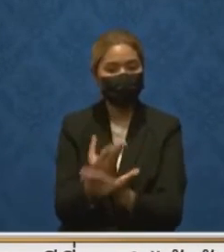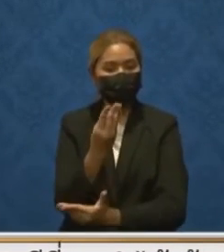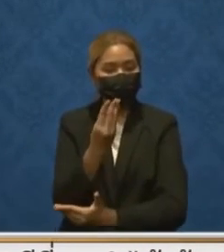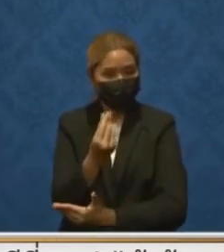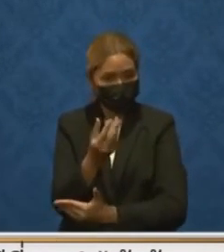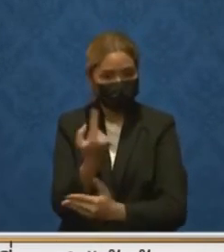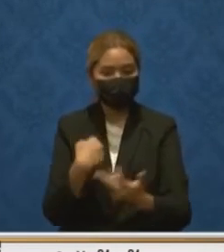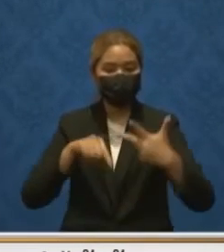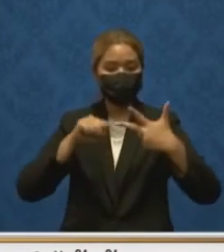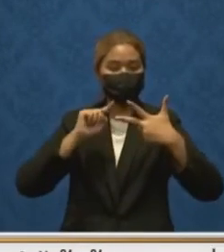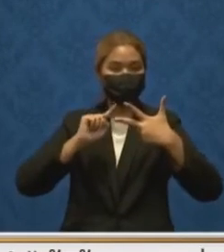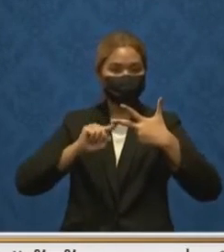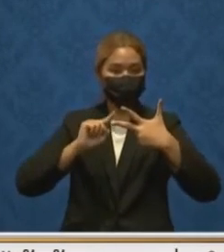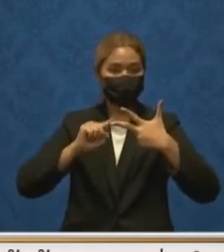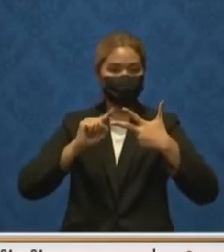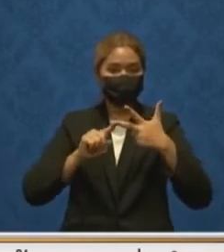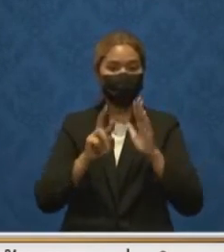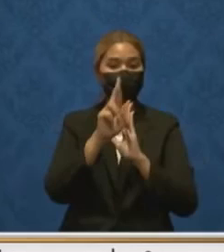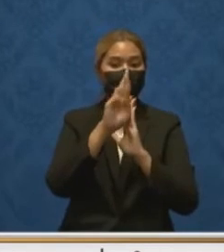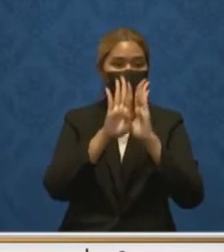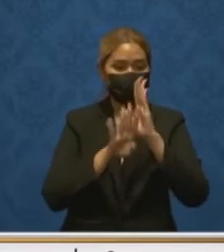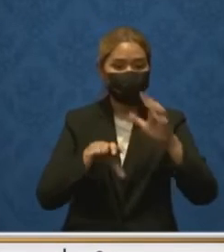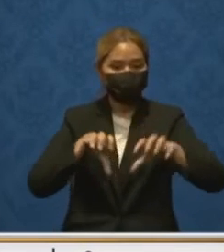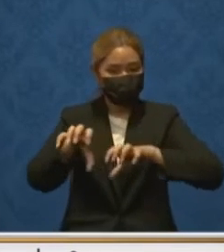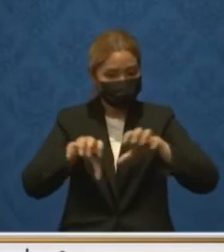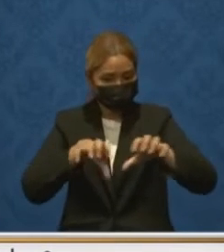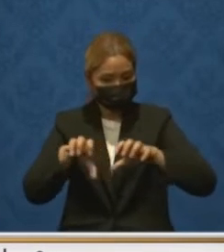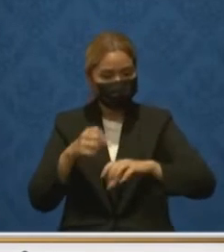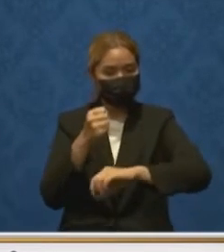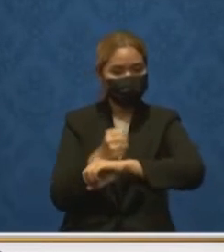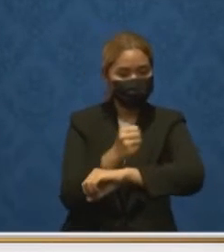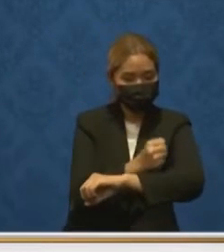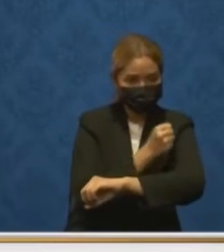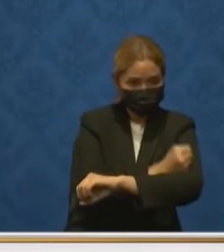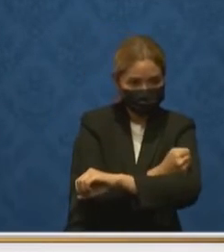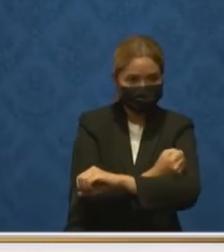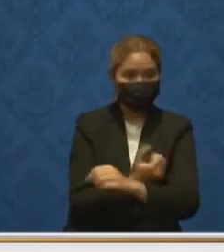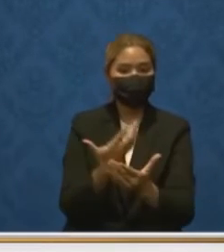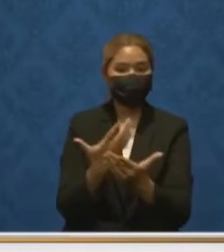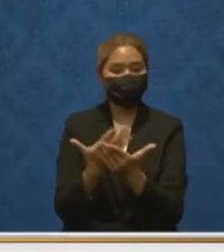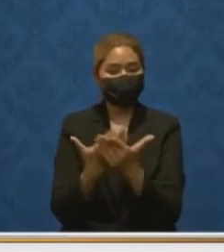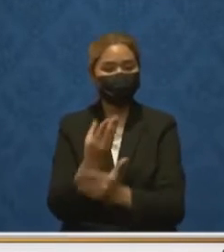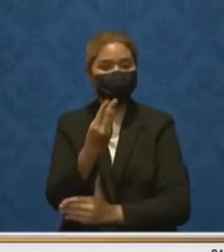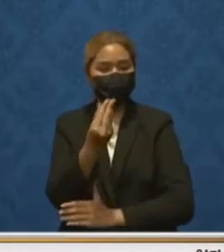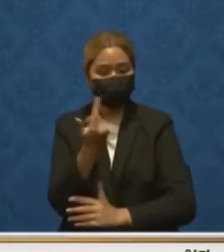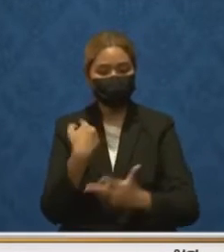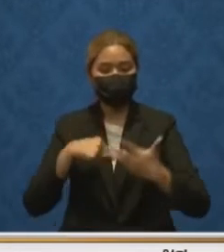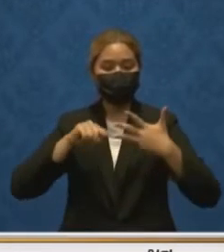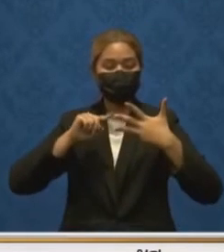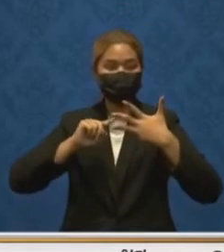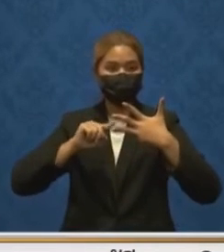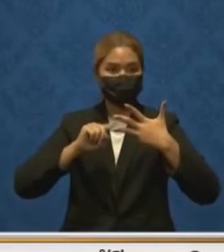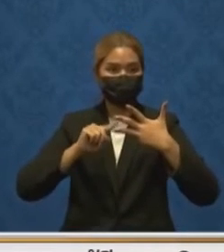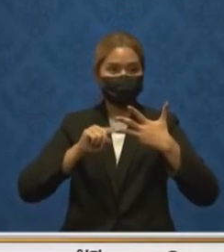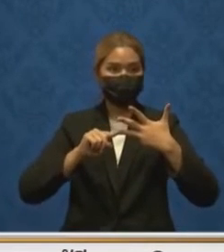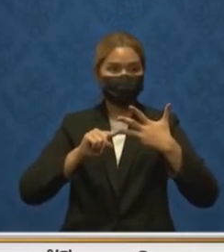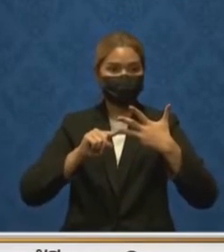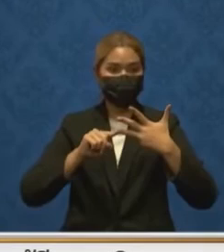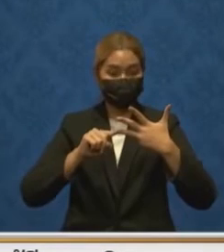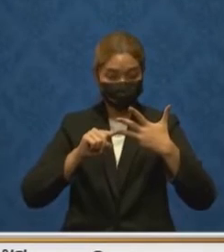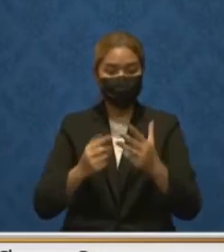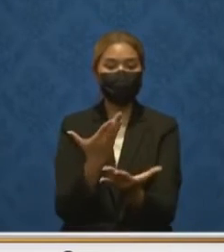แล้วก็สามระบบบรหันจัดการแงงานข้าน้ำคาไฟข้าการตลาดเท่าไ่แล้วกสุท้ายบวกกำไร